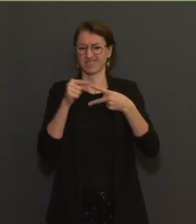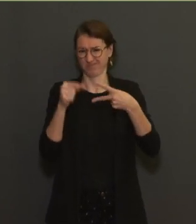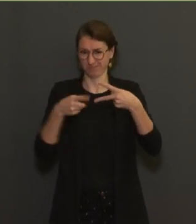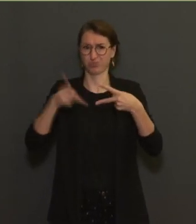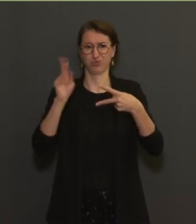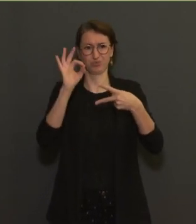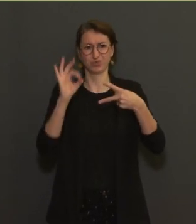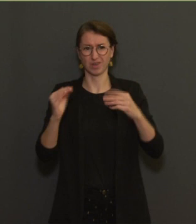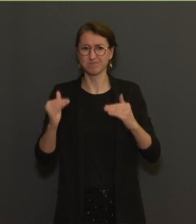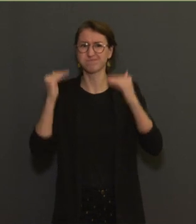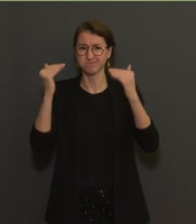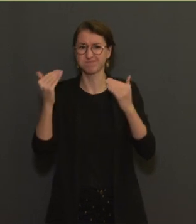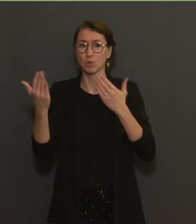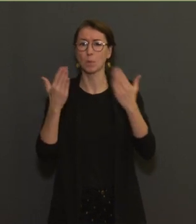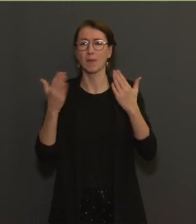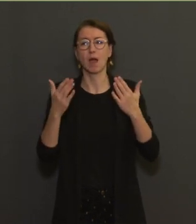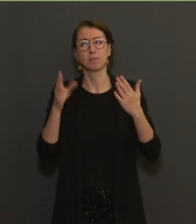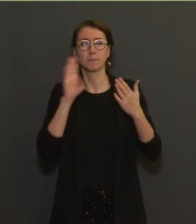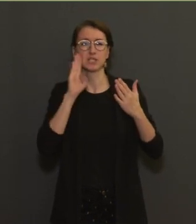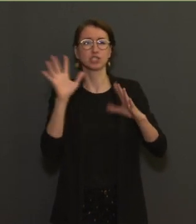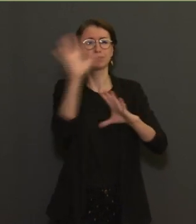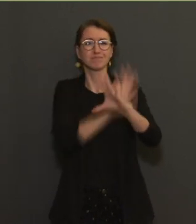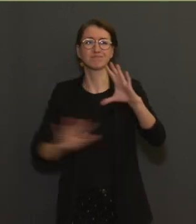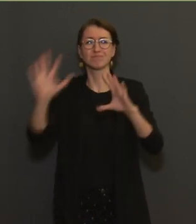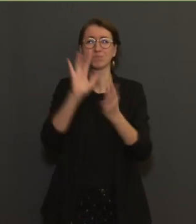moyenne nationale, 26%.